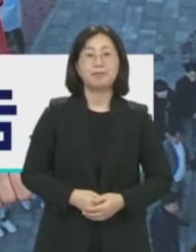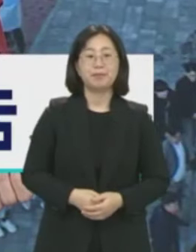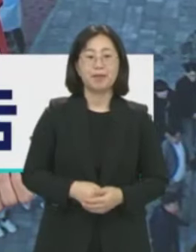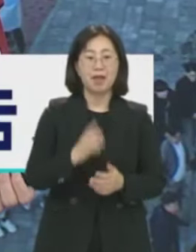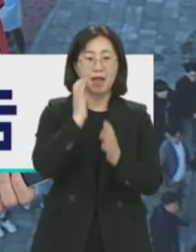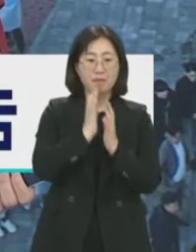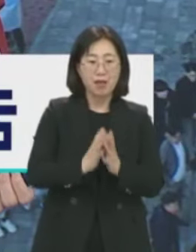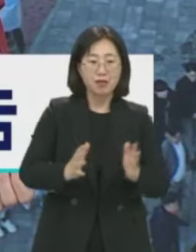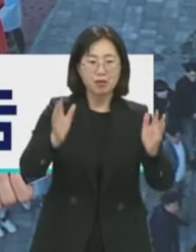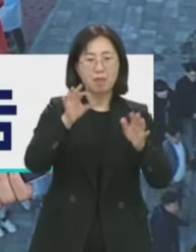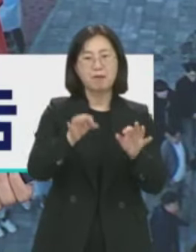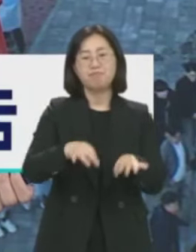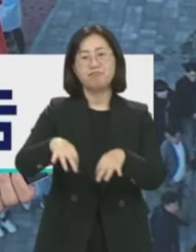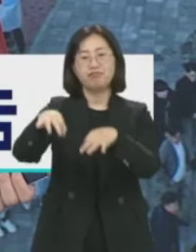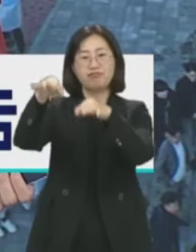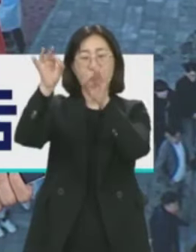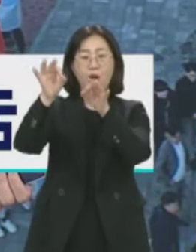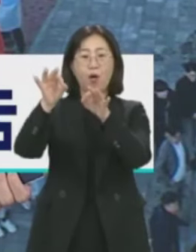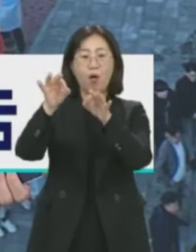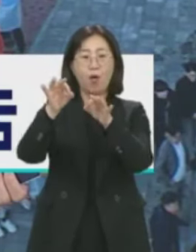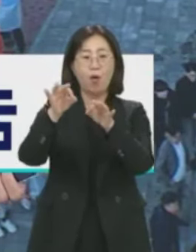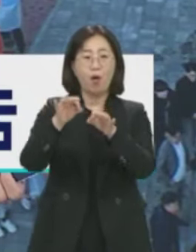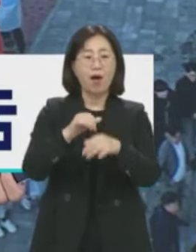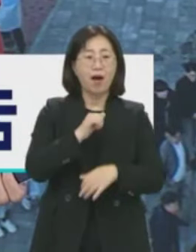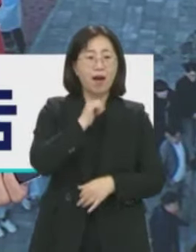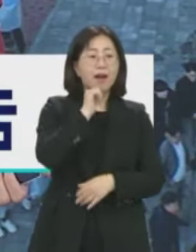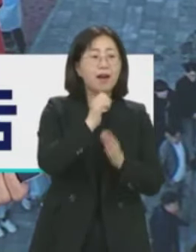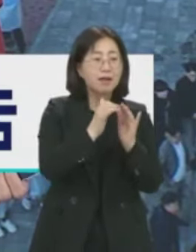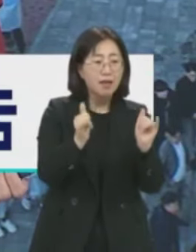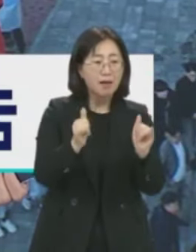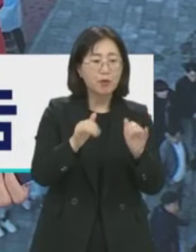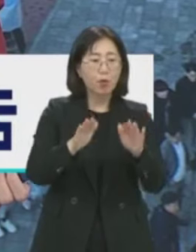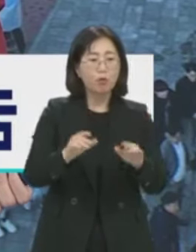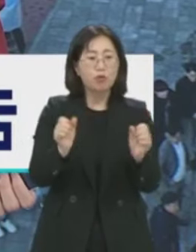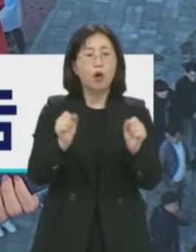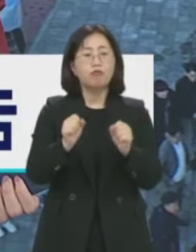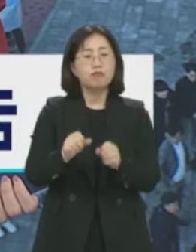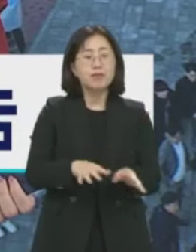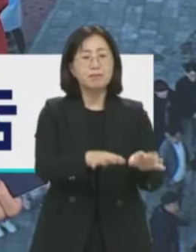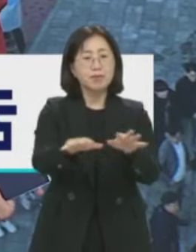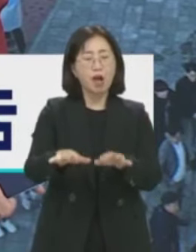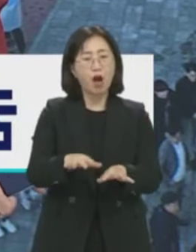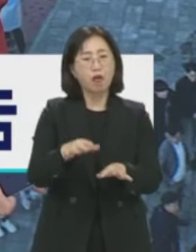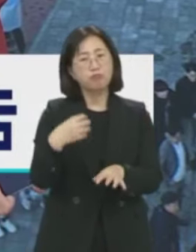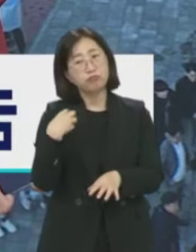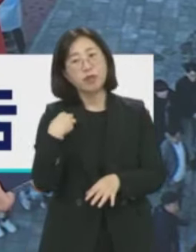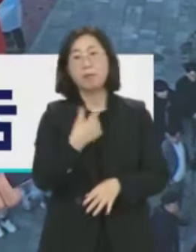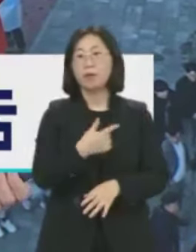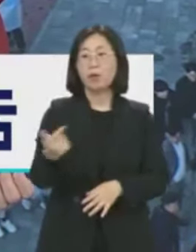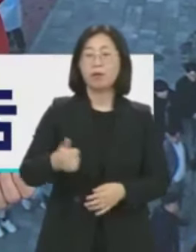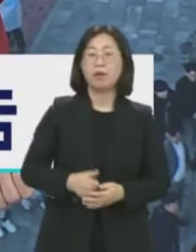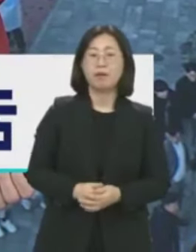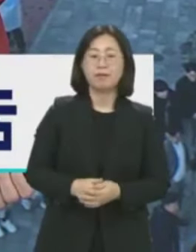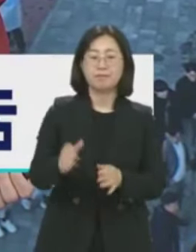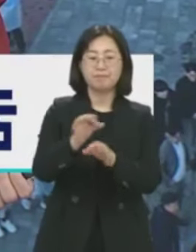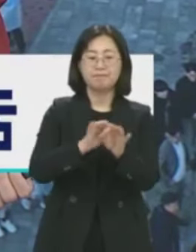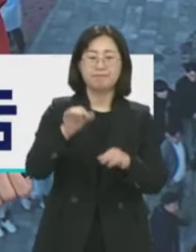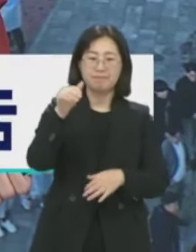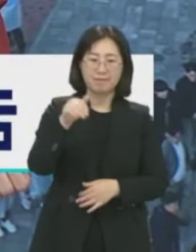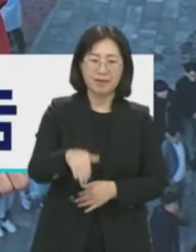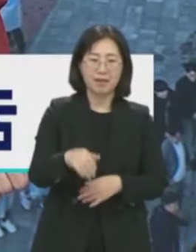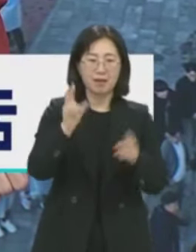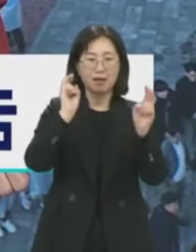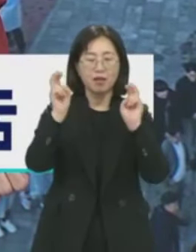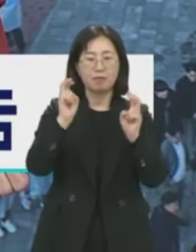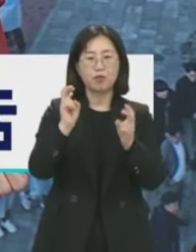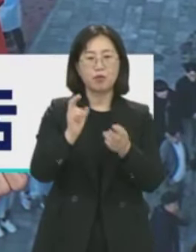배춧값 폭등의 여파로 취약계층에게는 올겨울 김장이 더 큰 부담이 될 수밖에 없는데요. 경기 침체로 기업들의